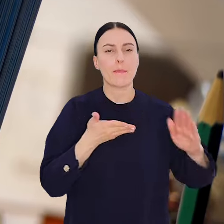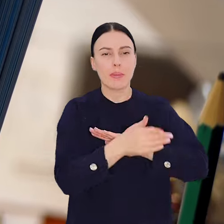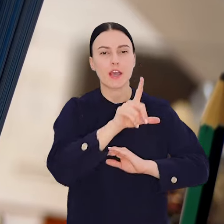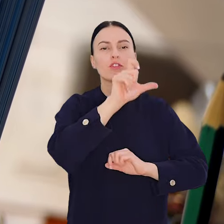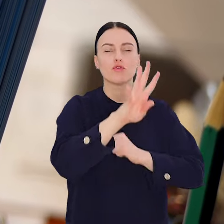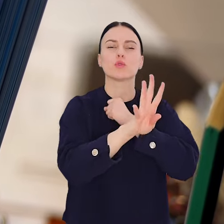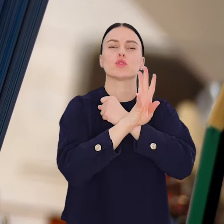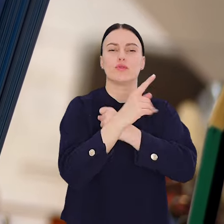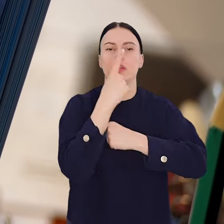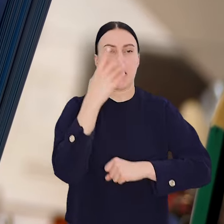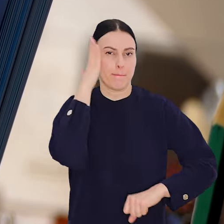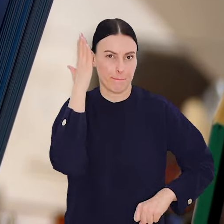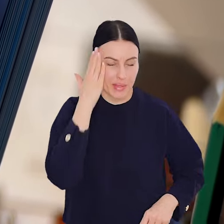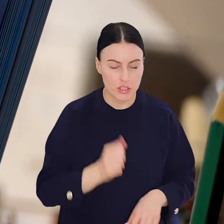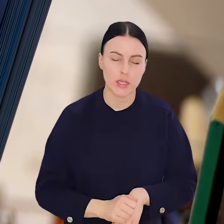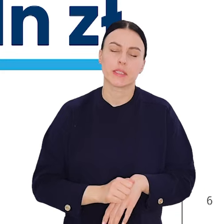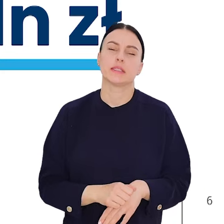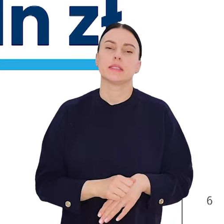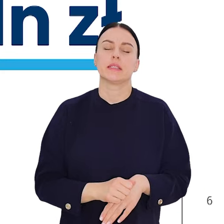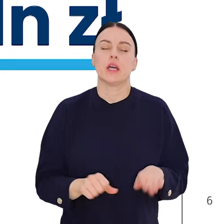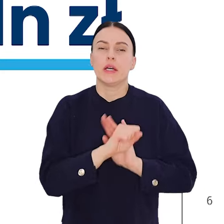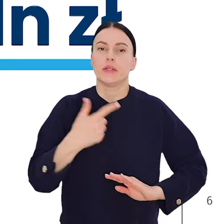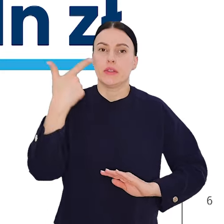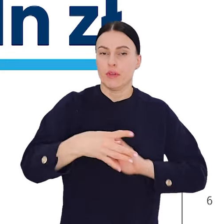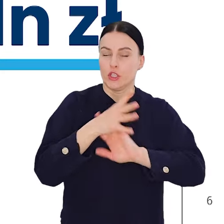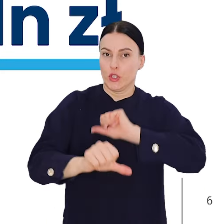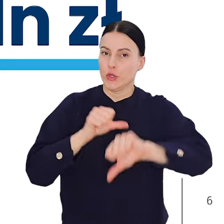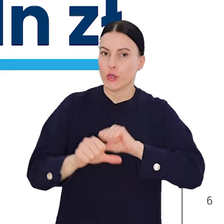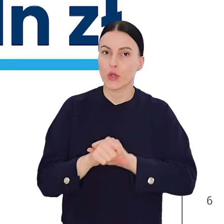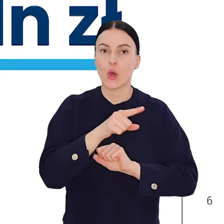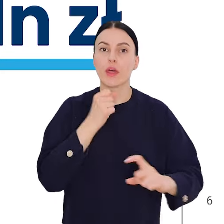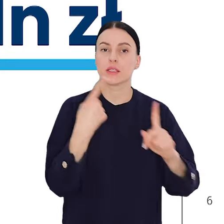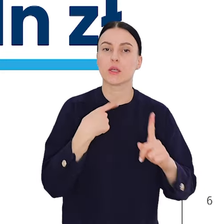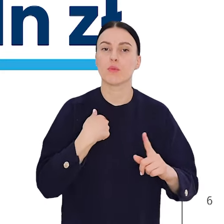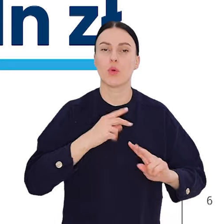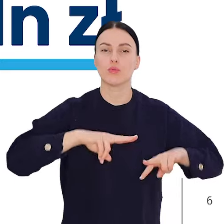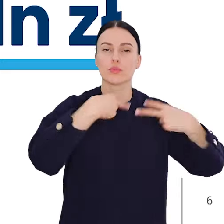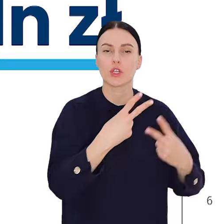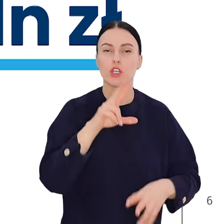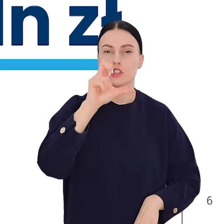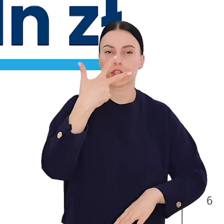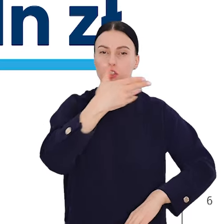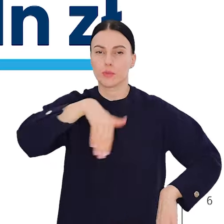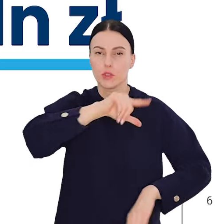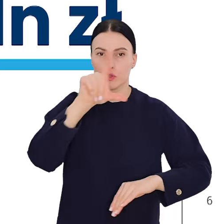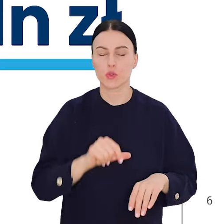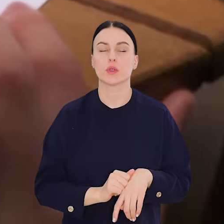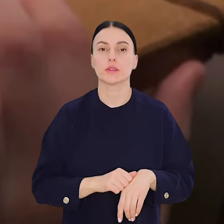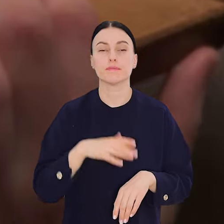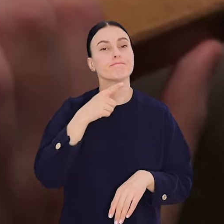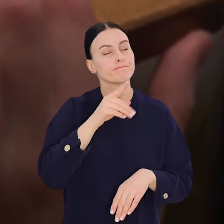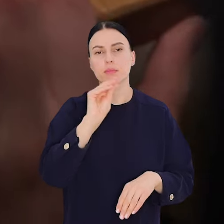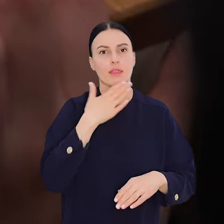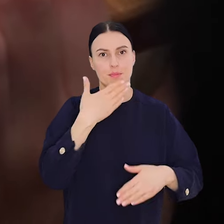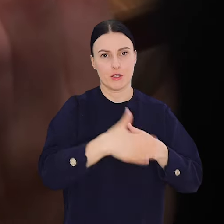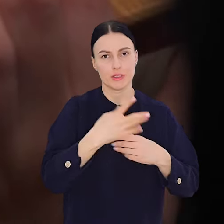pieców w 291 mieszkaniach. Od 2019 roku na ten cel przeznaczono 303 miliony złotych.